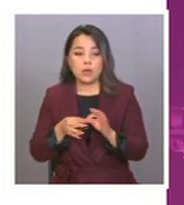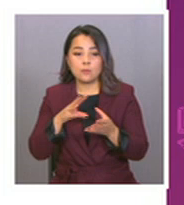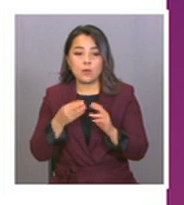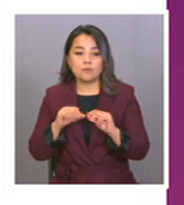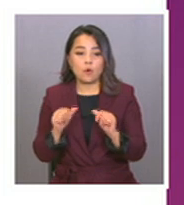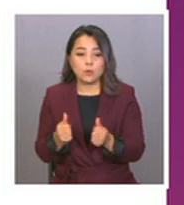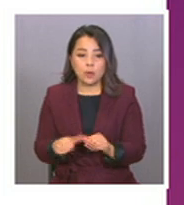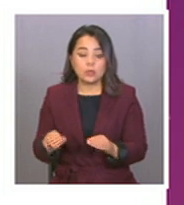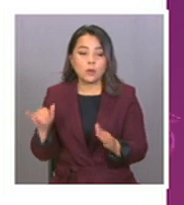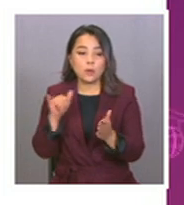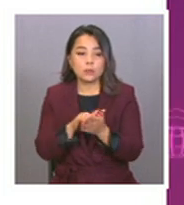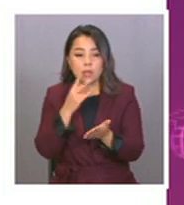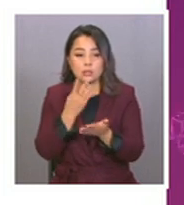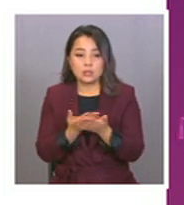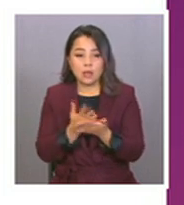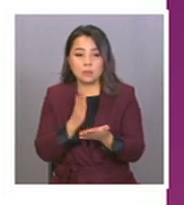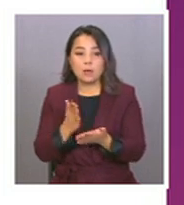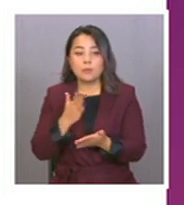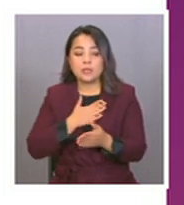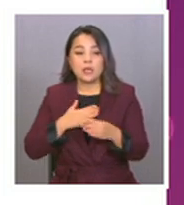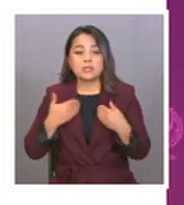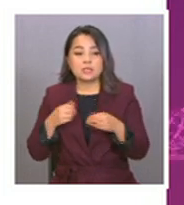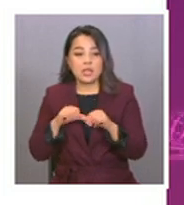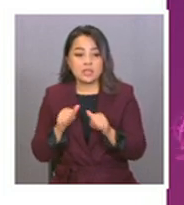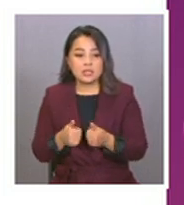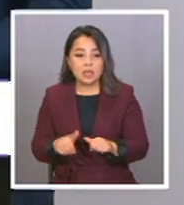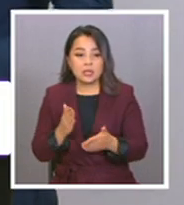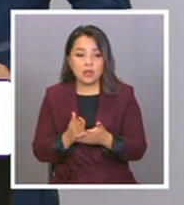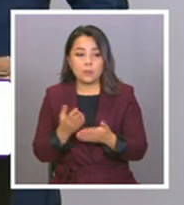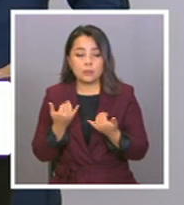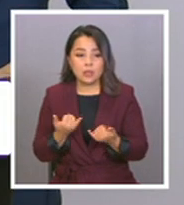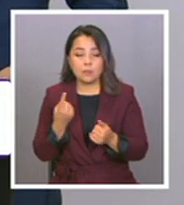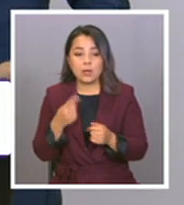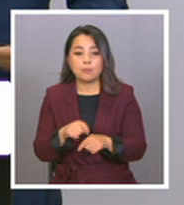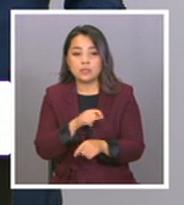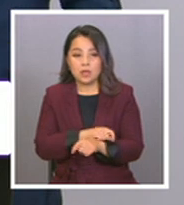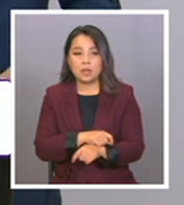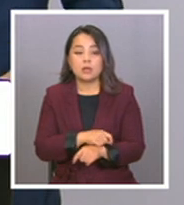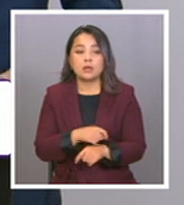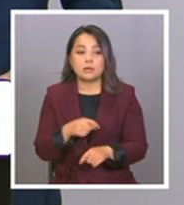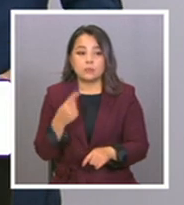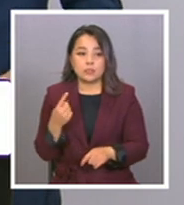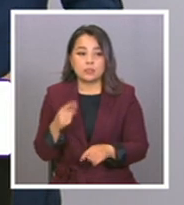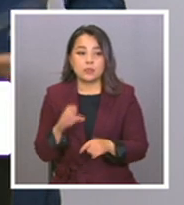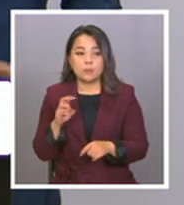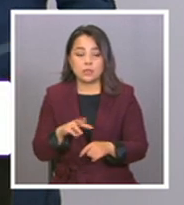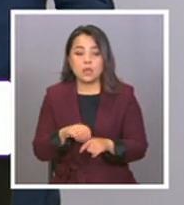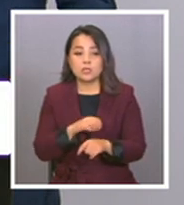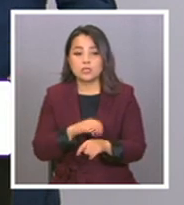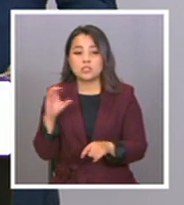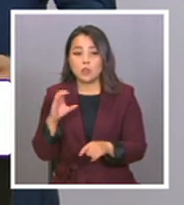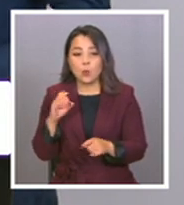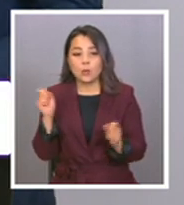қою барысында бізде дененің үдеуі 1 метр бөлінген секунд квадрат екені